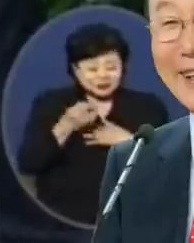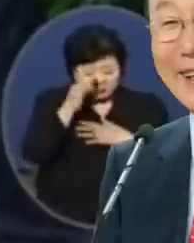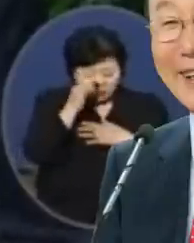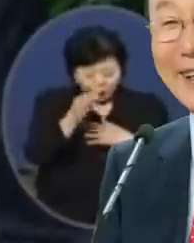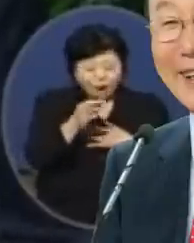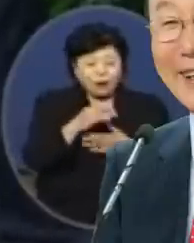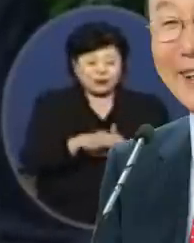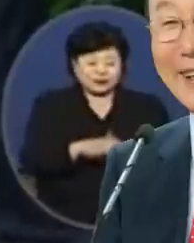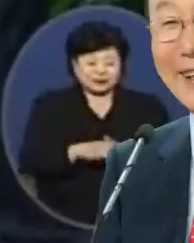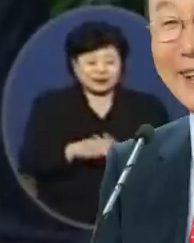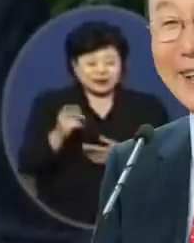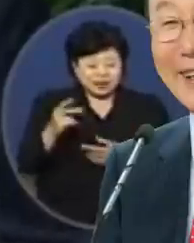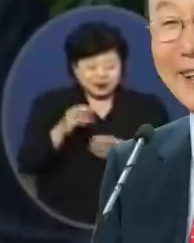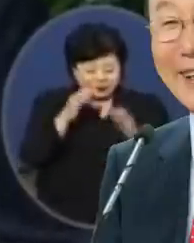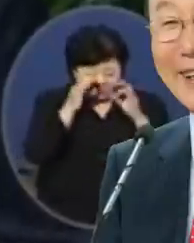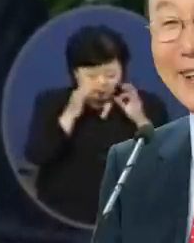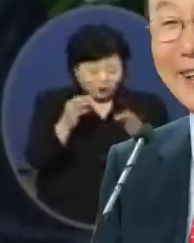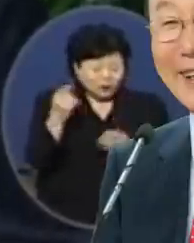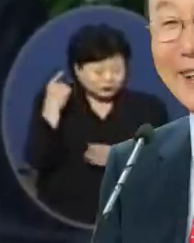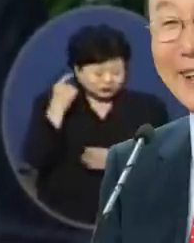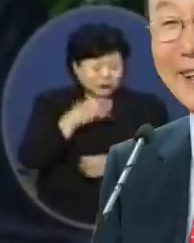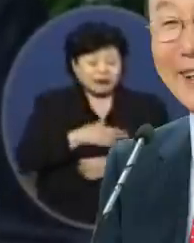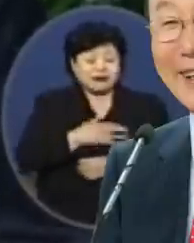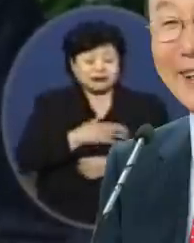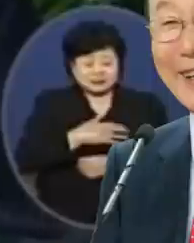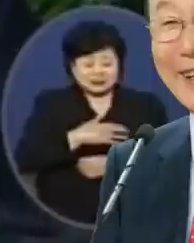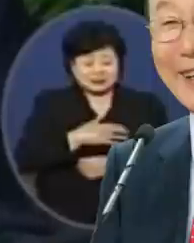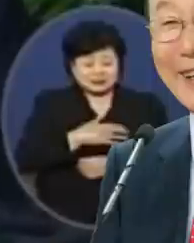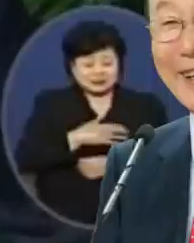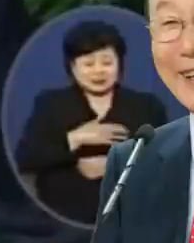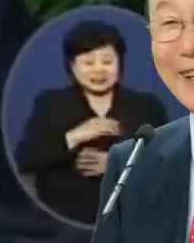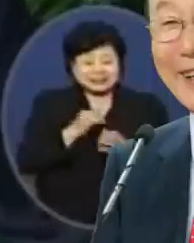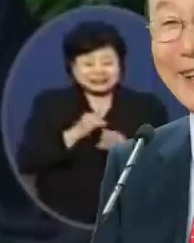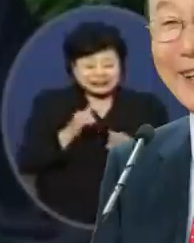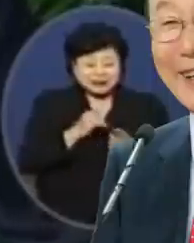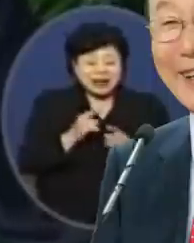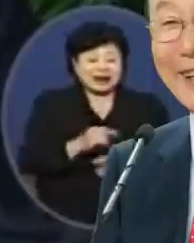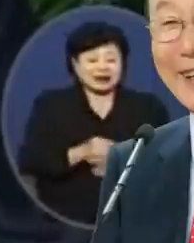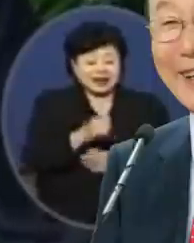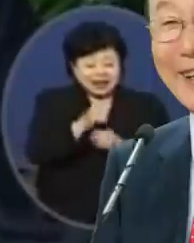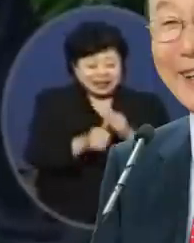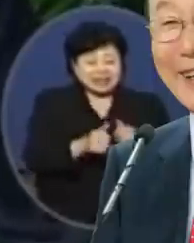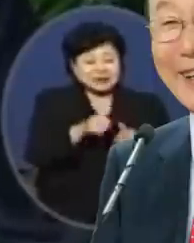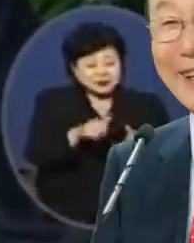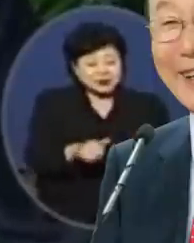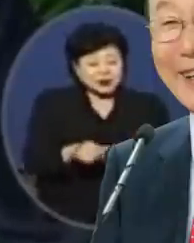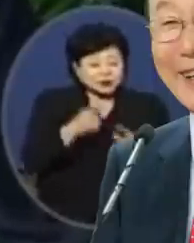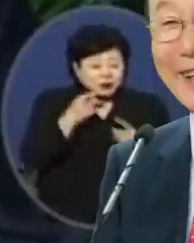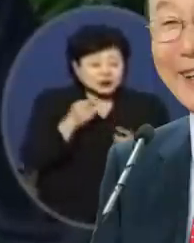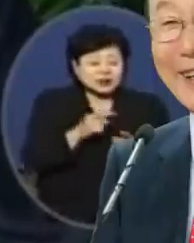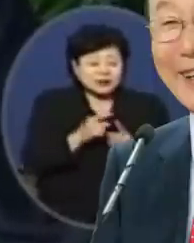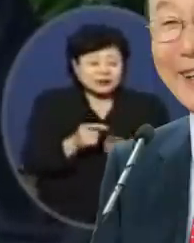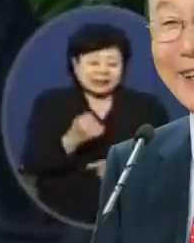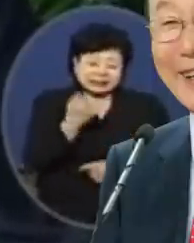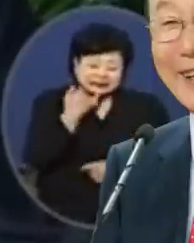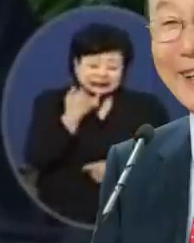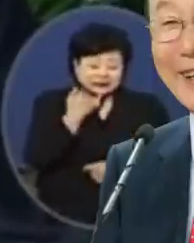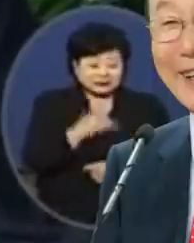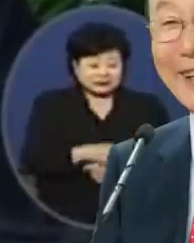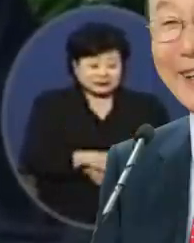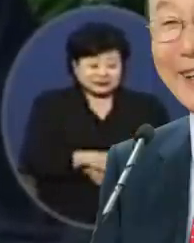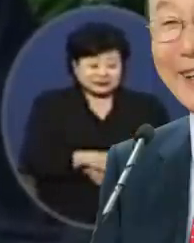보셨고 텔레비에서 다 들었지 않습니까? 아 그건 세상 사람들이 이야기하는 것이고 하나님이 좋은 목사님이 괜찮다면 괜찮은 줄